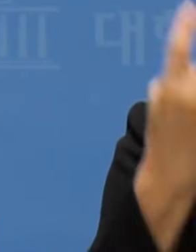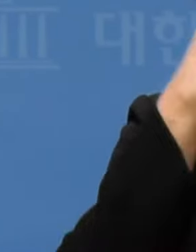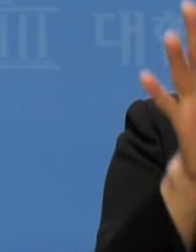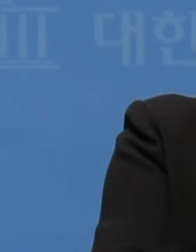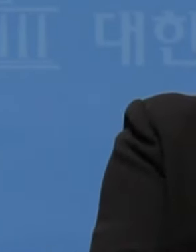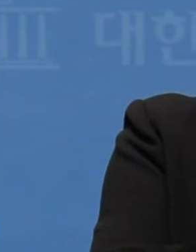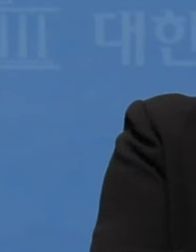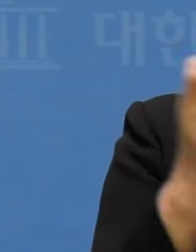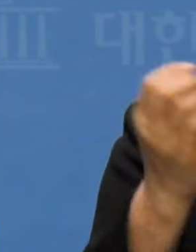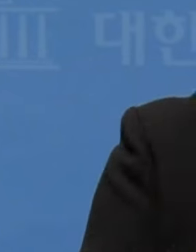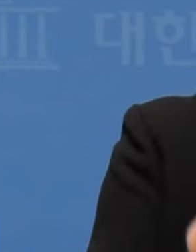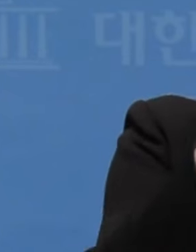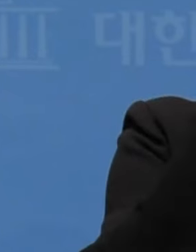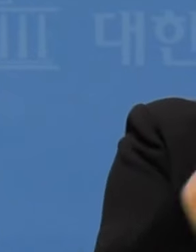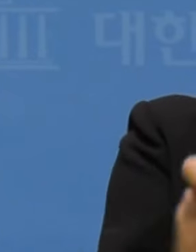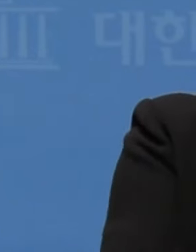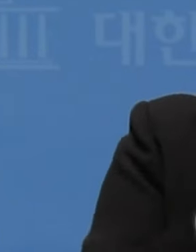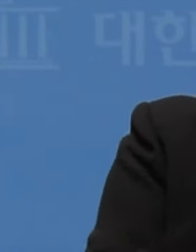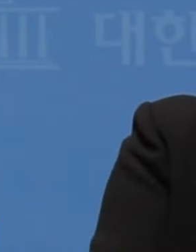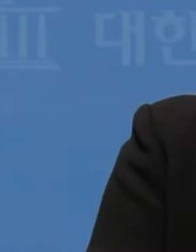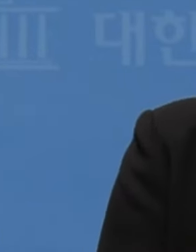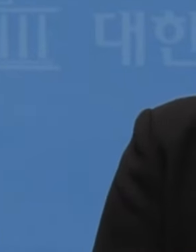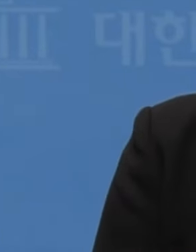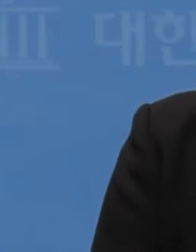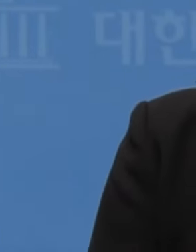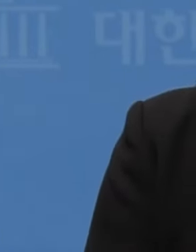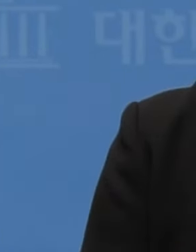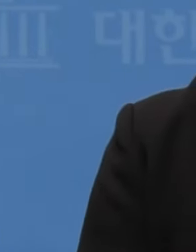서비스를 제공할 수 있도록 추진하겠습니다.